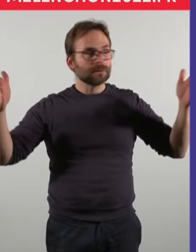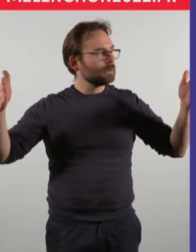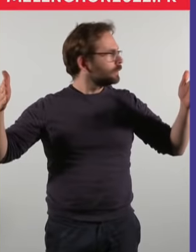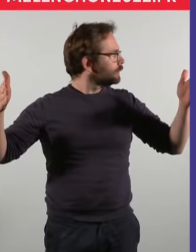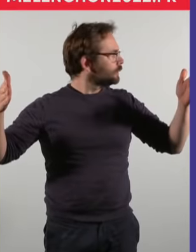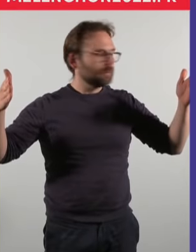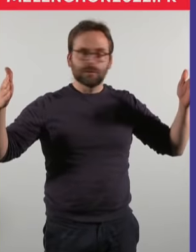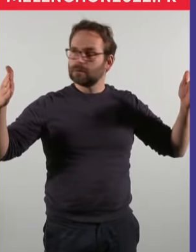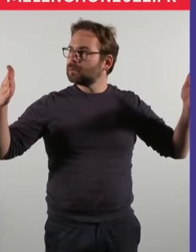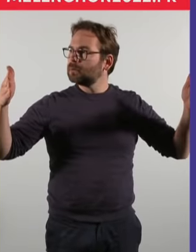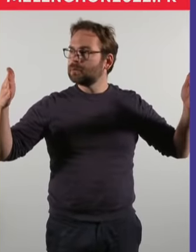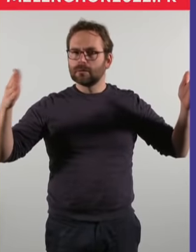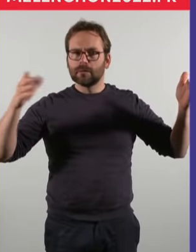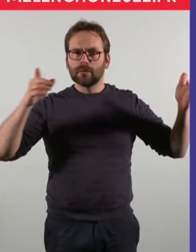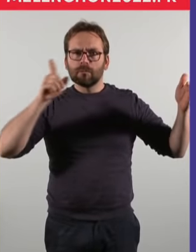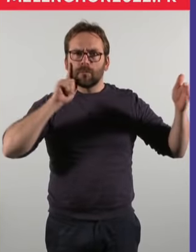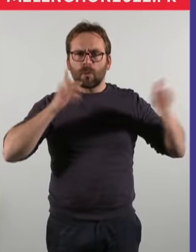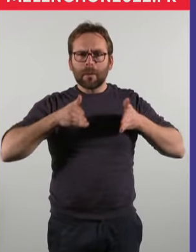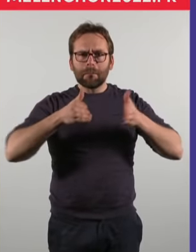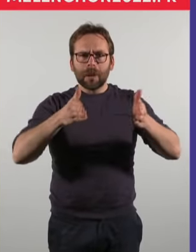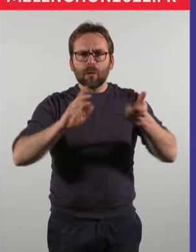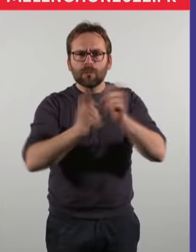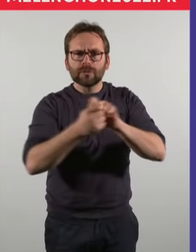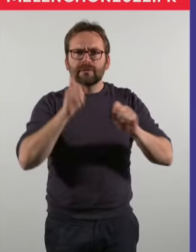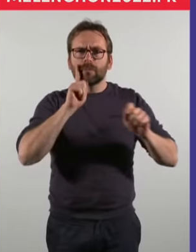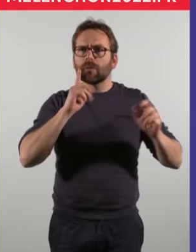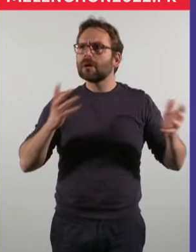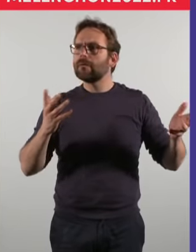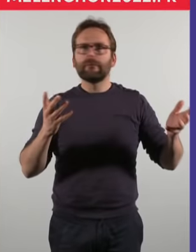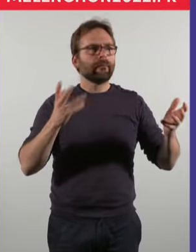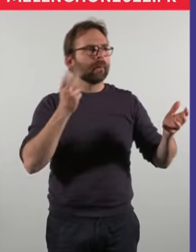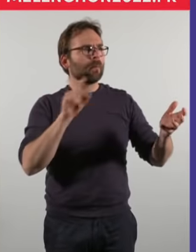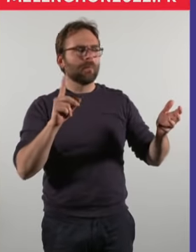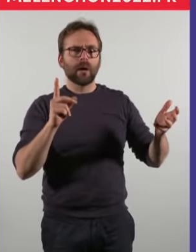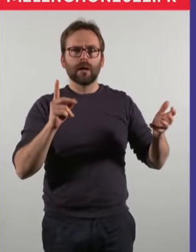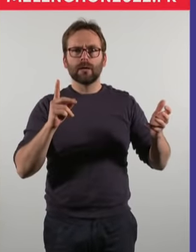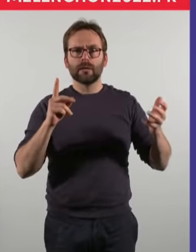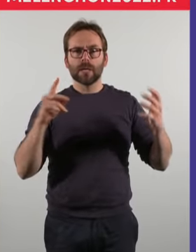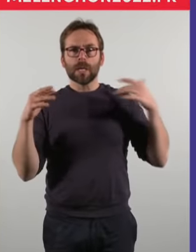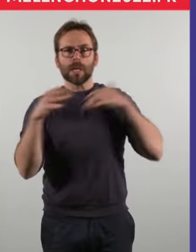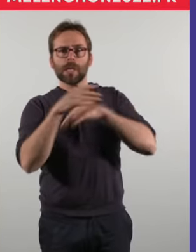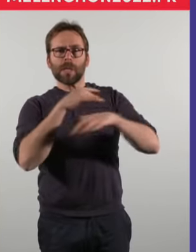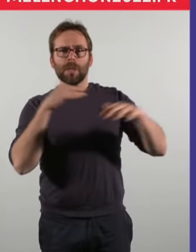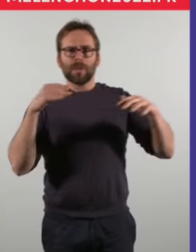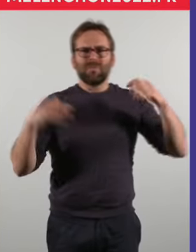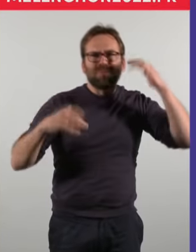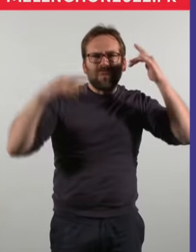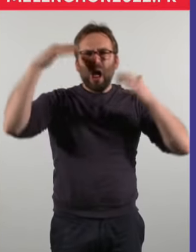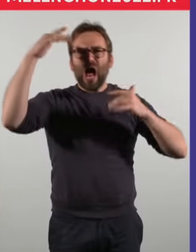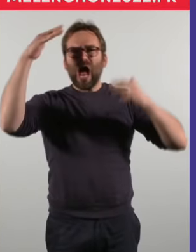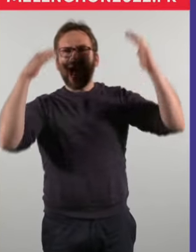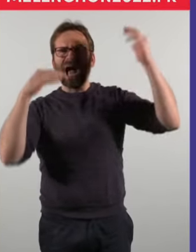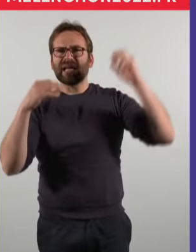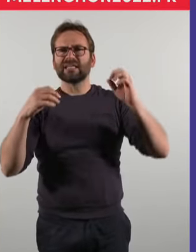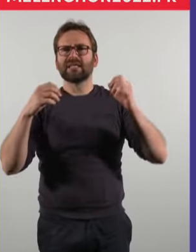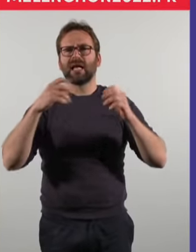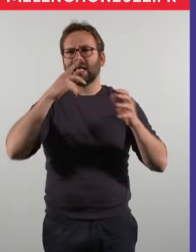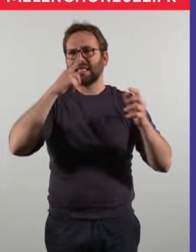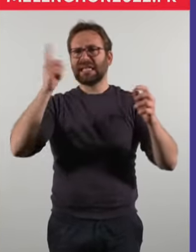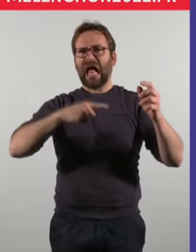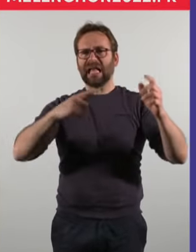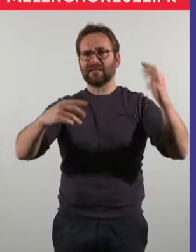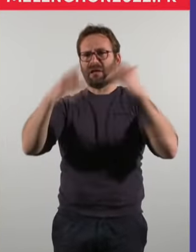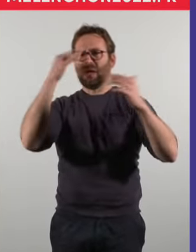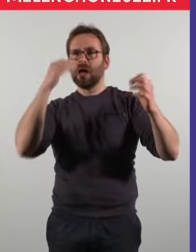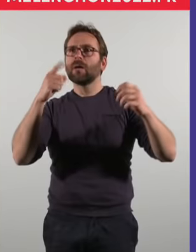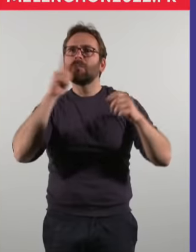On ne comprend pas pourquoi le parcours a été modifié. Des gens partout, des gaz partout. On se demandait tous pourquoi